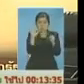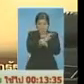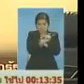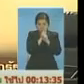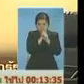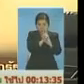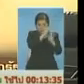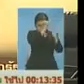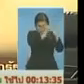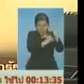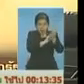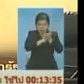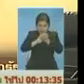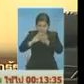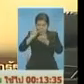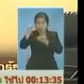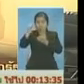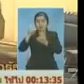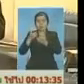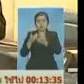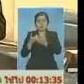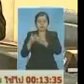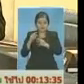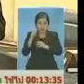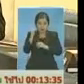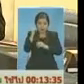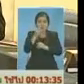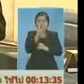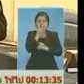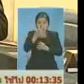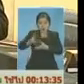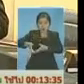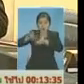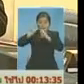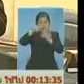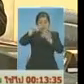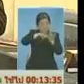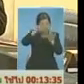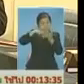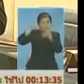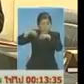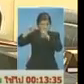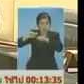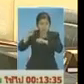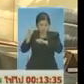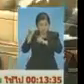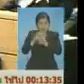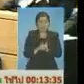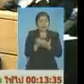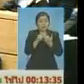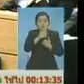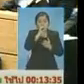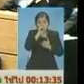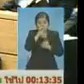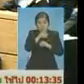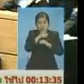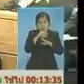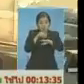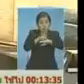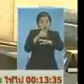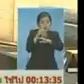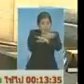กพื้นที่สัญญาจึงนับหนึ่งกลับไปอ่านท่านคุณศิริโชคเรื่องที่สอง ถ้าบอกเลิกสัญญาก่อนครบก